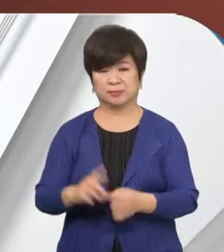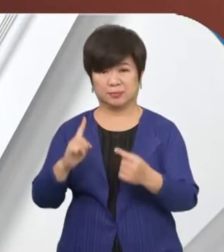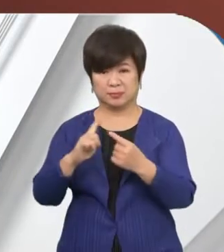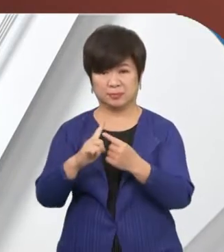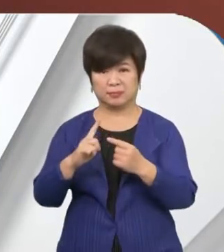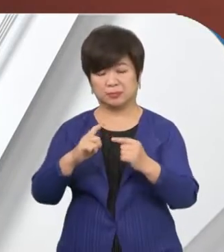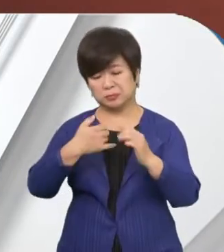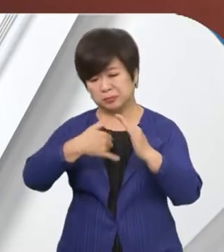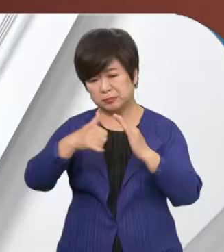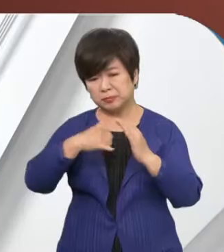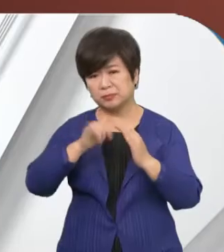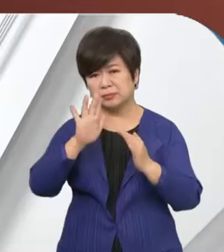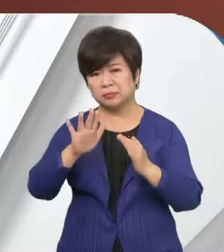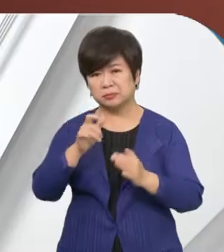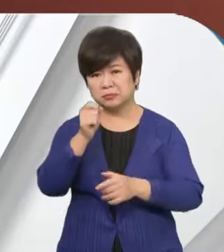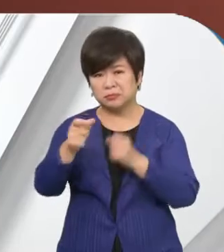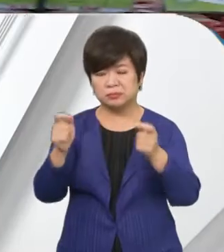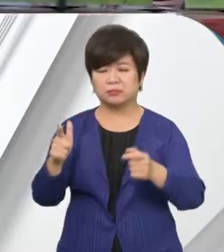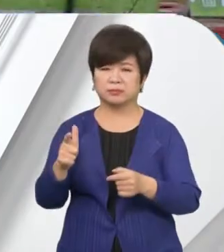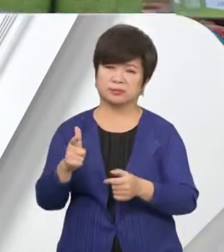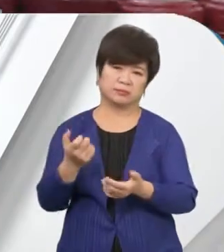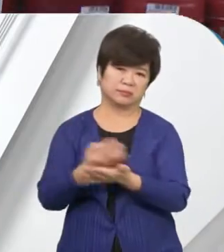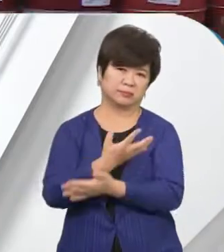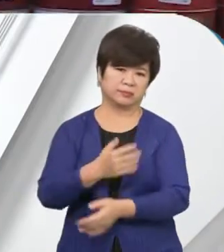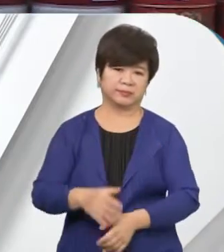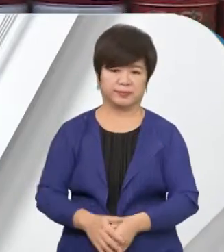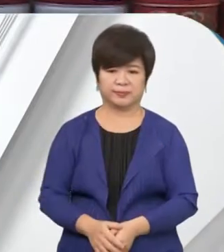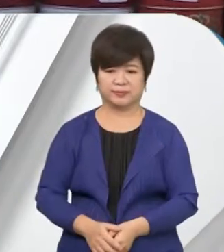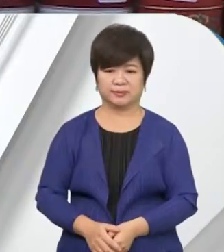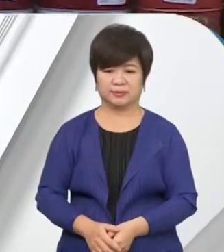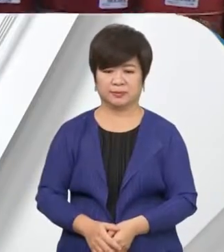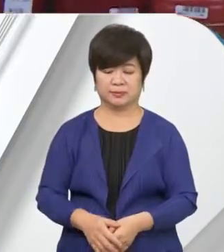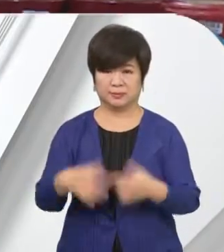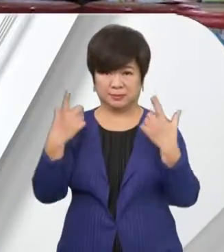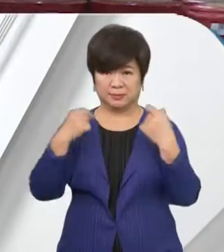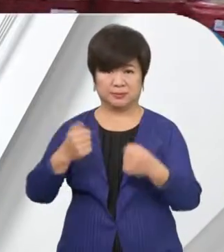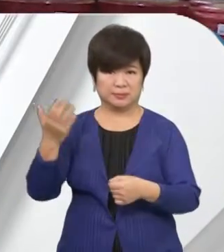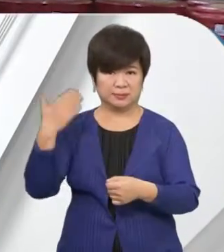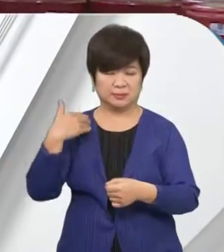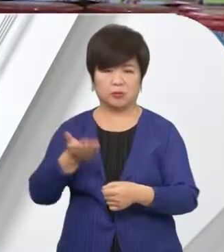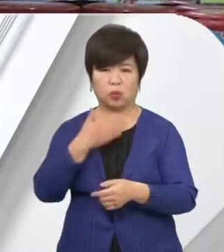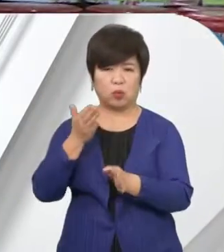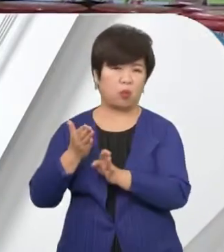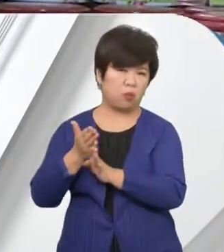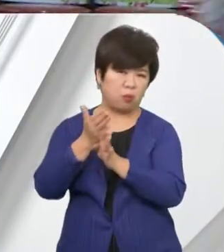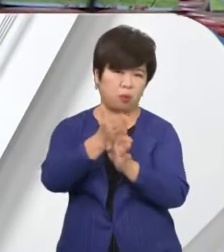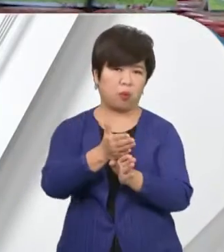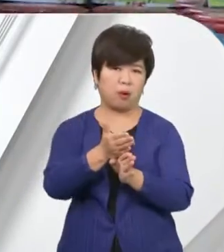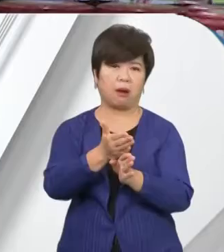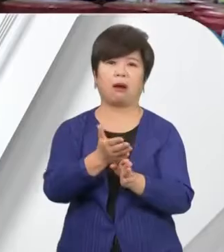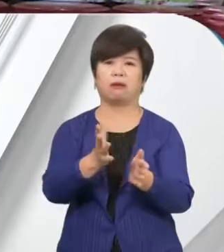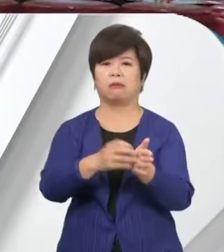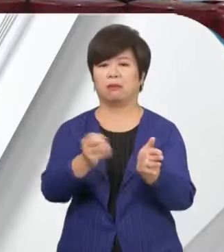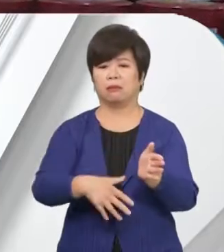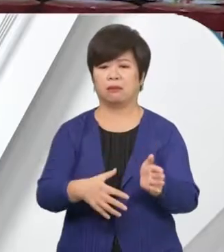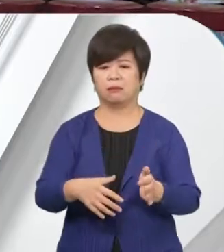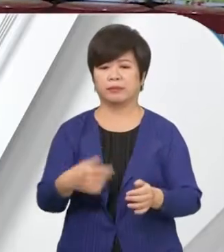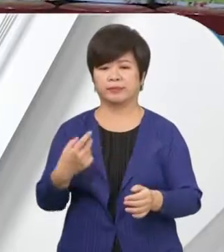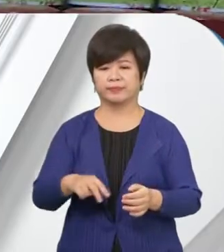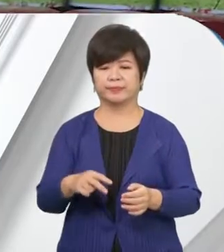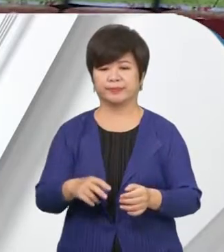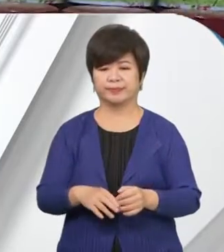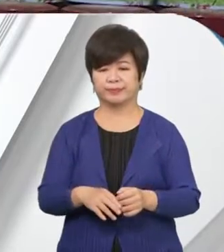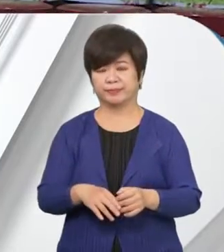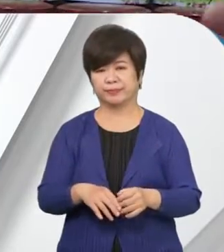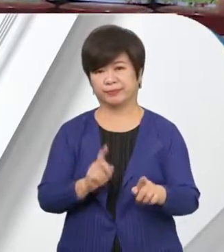是买气还是没有起来。 主要是有游览车，然后取消，然后就跟。行